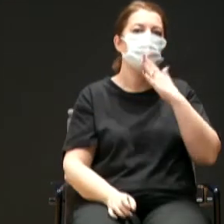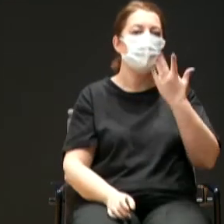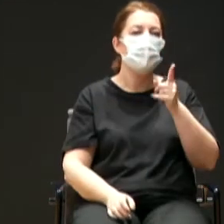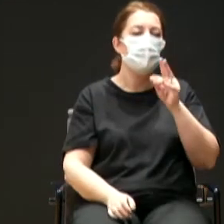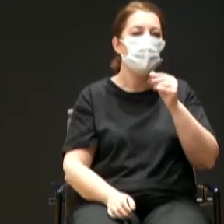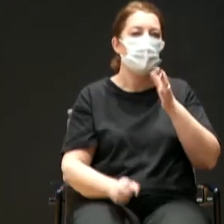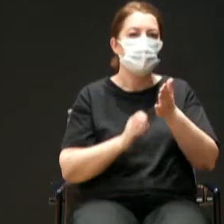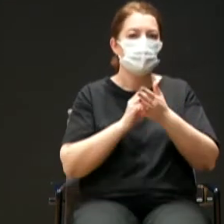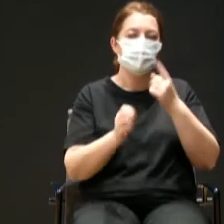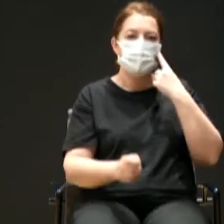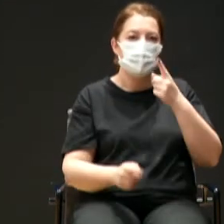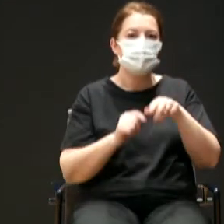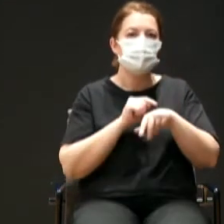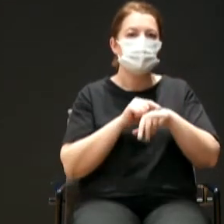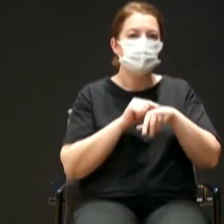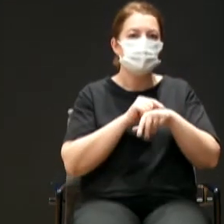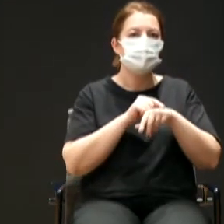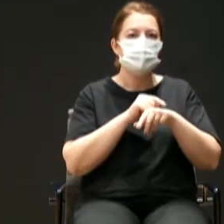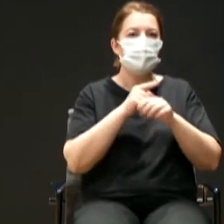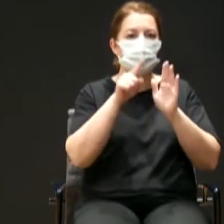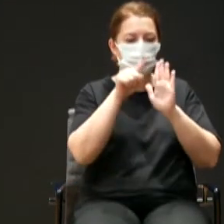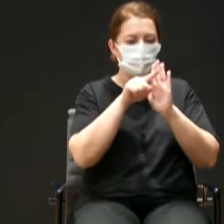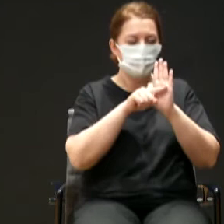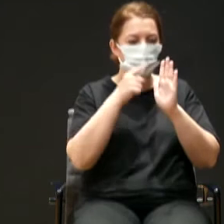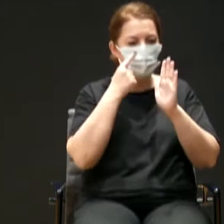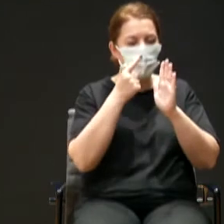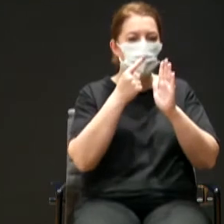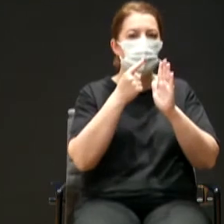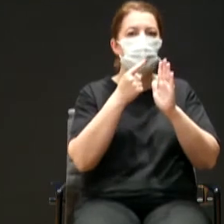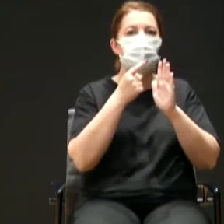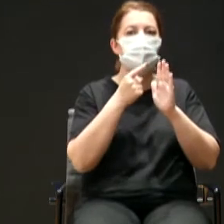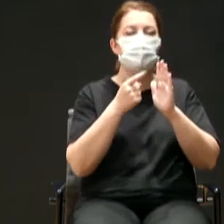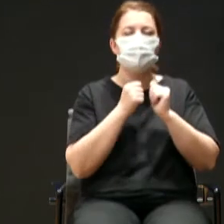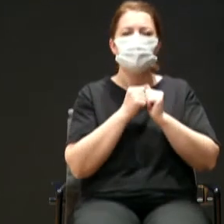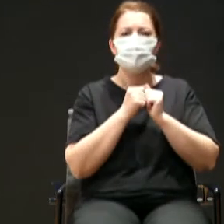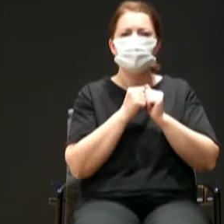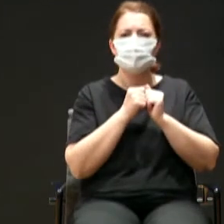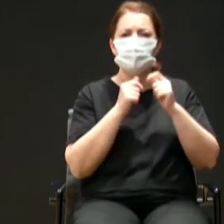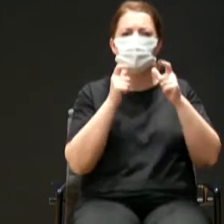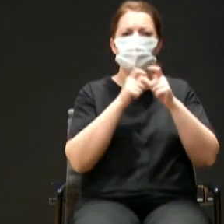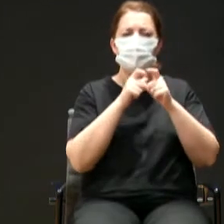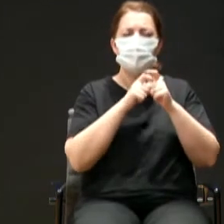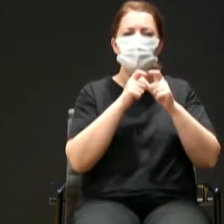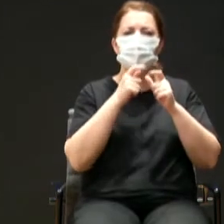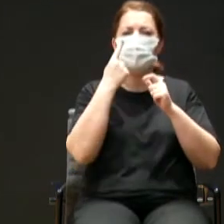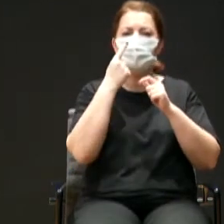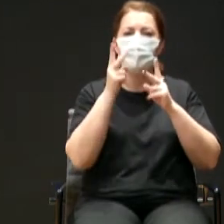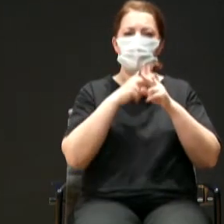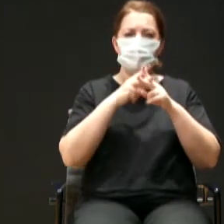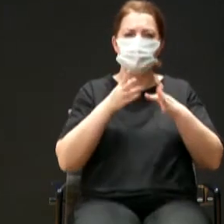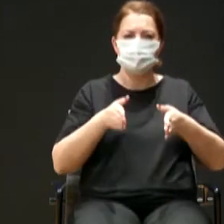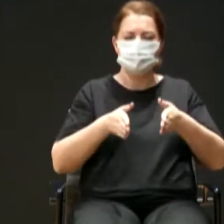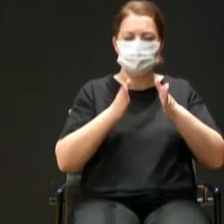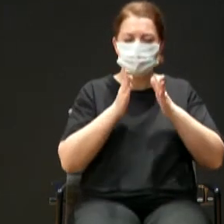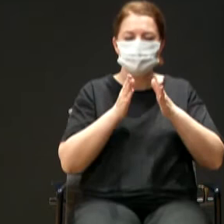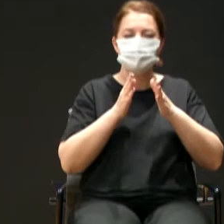bütçeye baktığınız zaman o bütçedeki kalemleri farklı bir tarafta değerlendirebiliriz. Sonra Gülpınar Polis Karakolu. Arkadaş